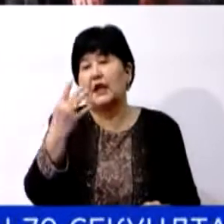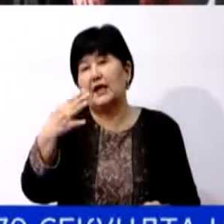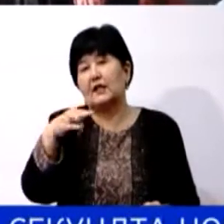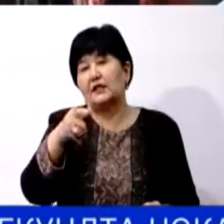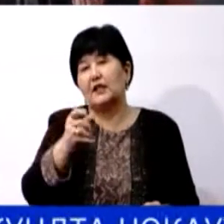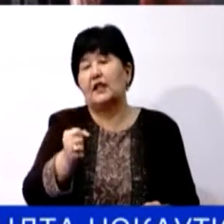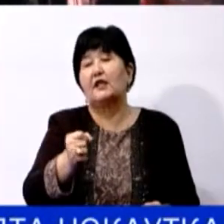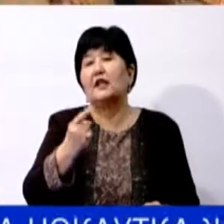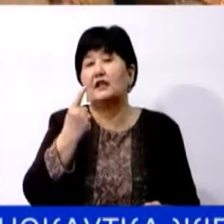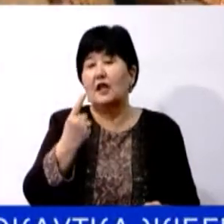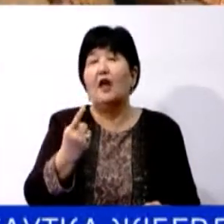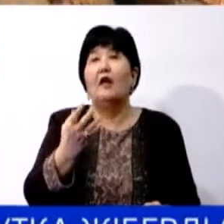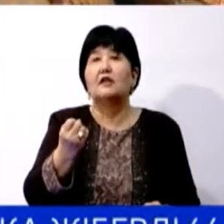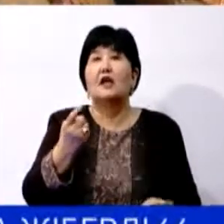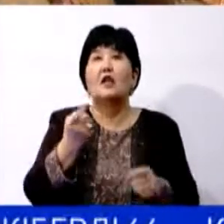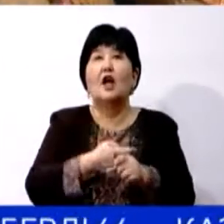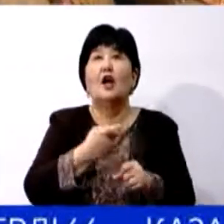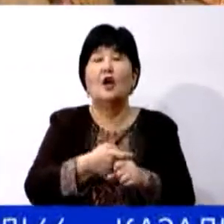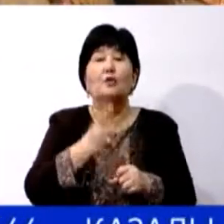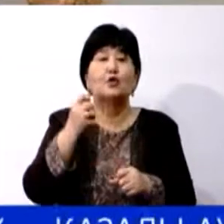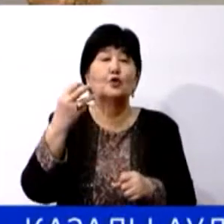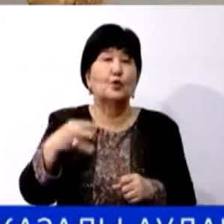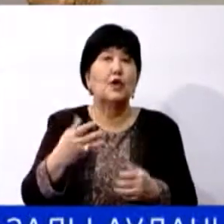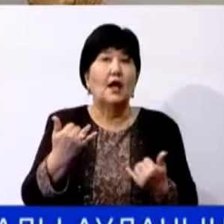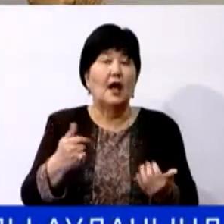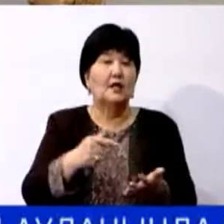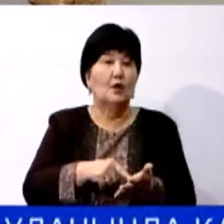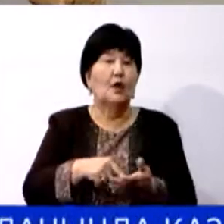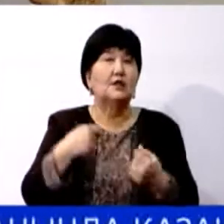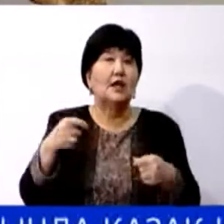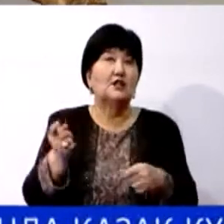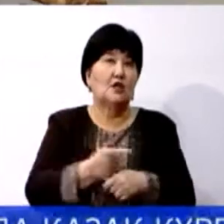теңгеден данасы, және картоп 130 теңгеден қазіргі уақытта осы жәрмеңкеде саудалануда.